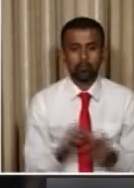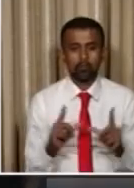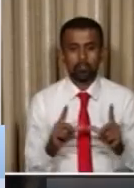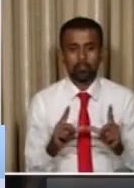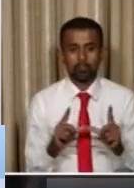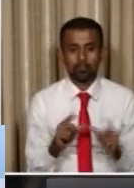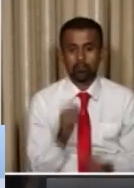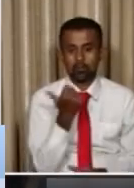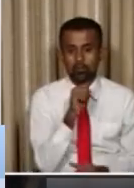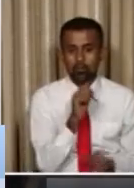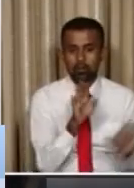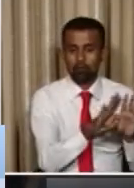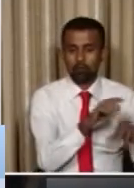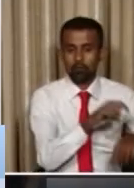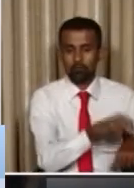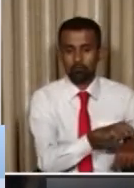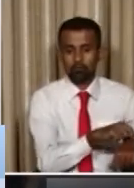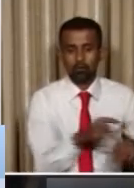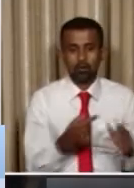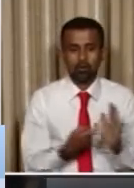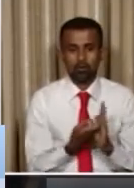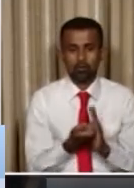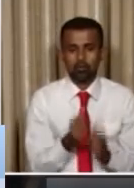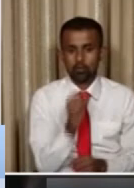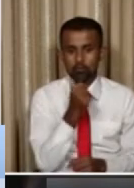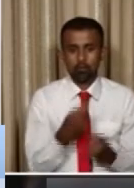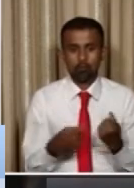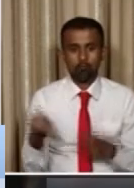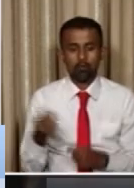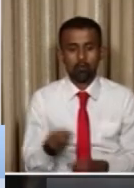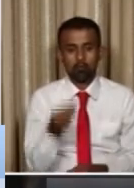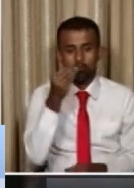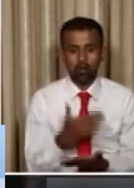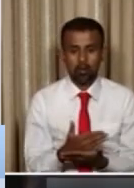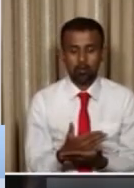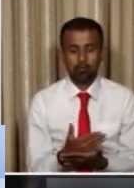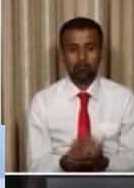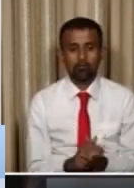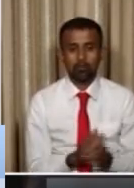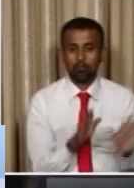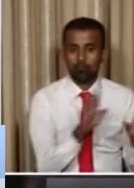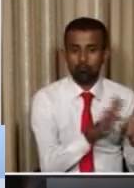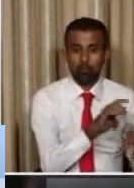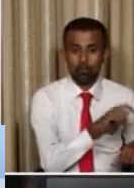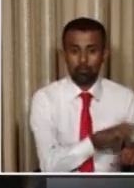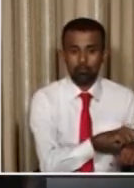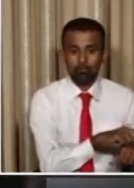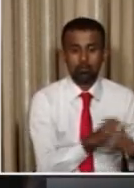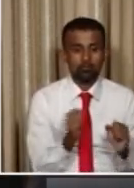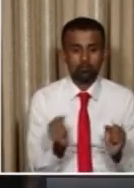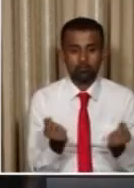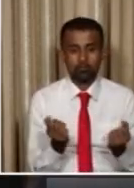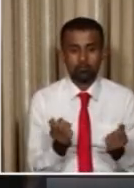බලපත්‍රලාභී සුරසල් වසා ඇති වේලාවන් තුළ නීති විරෝධී මත්පැන් අරබිය ඉහළ යාම වැළැක්වීම සඳහා සහ වසා තැබීම් වේලාවන් බලාත්ම